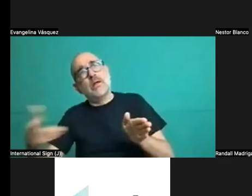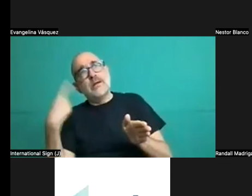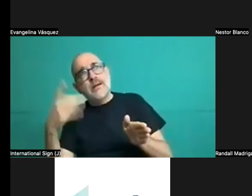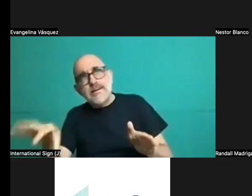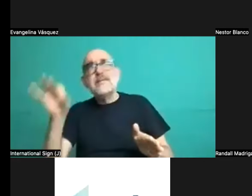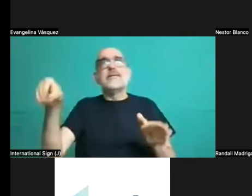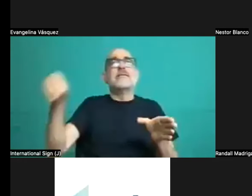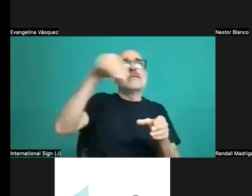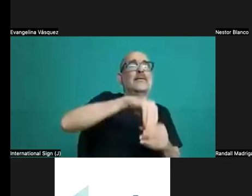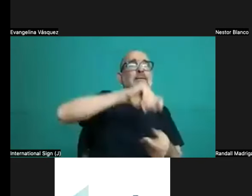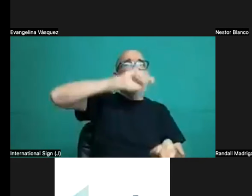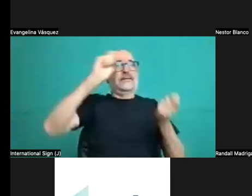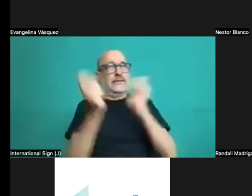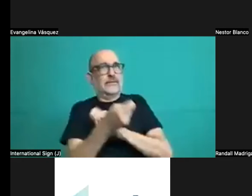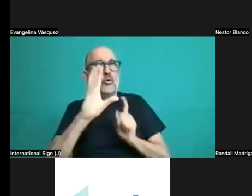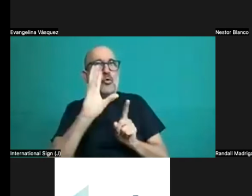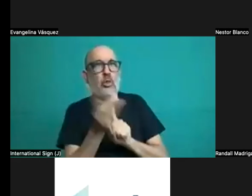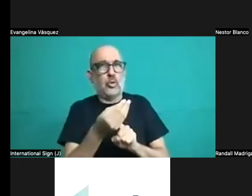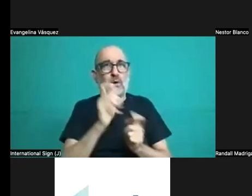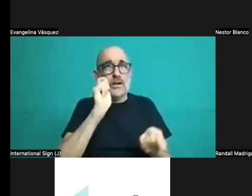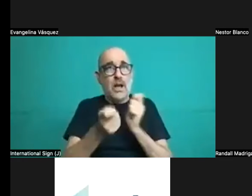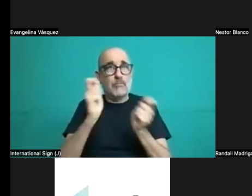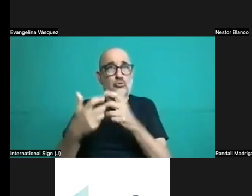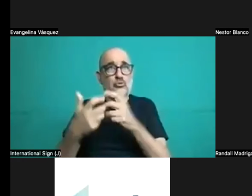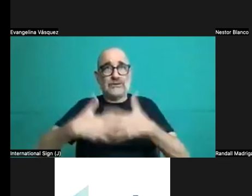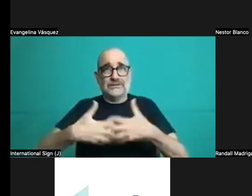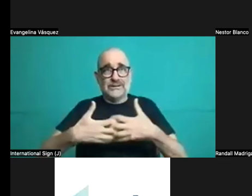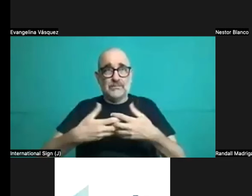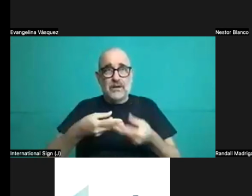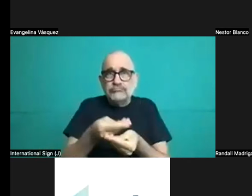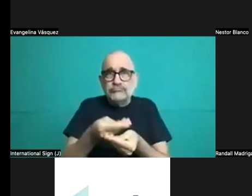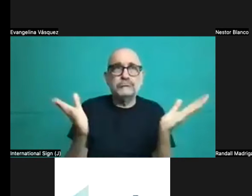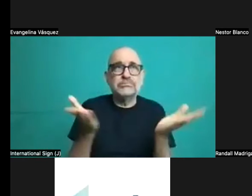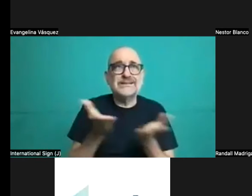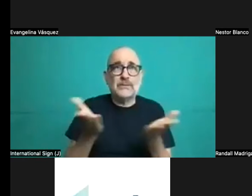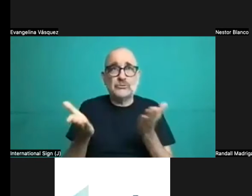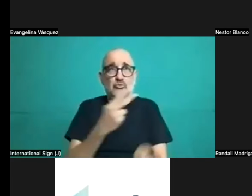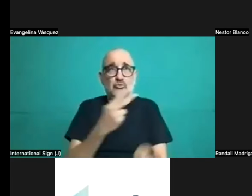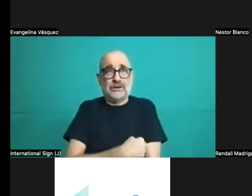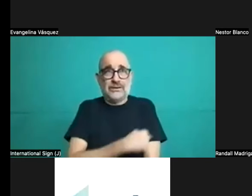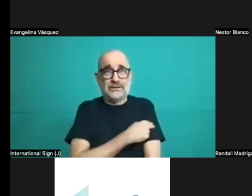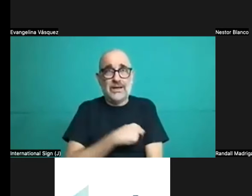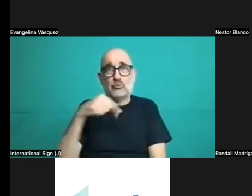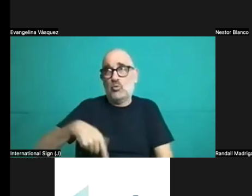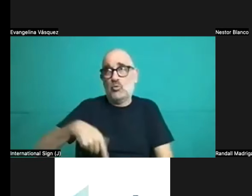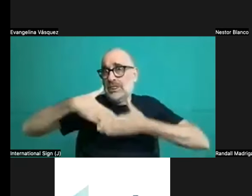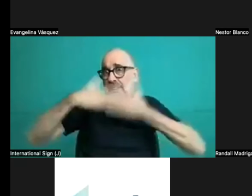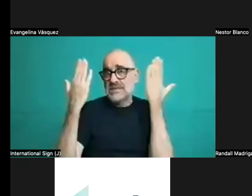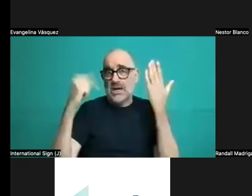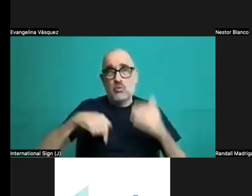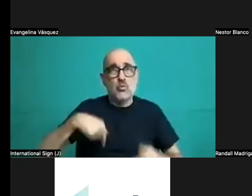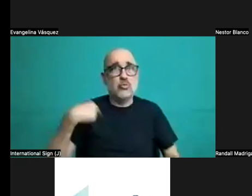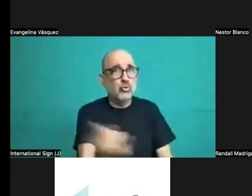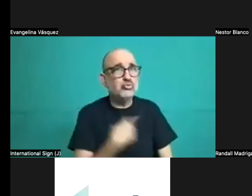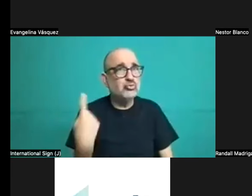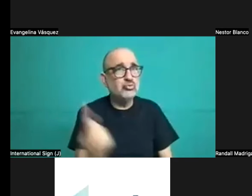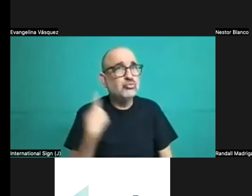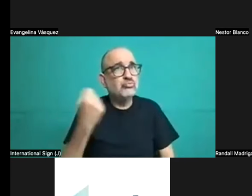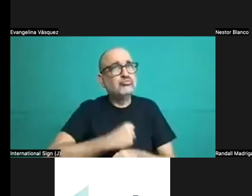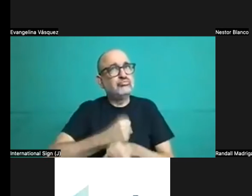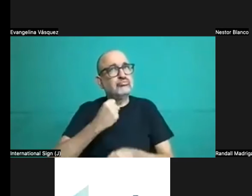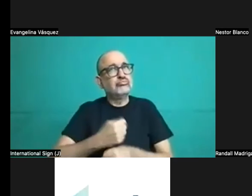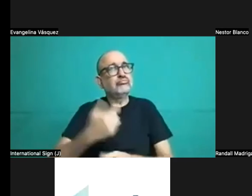Actuellement, on développe, par exemple, des lignes directrices de thérapie basées sur les preuves ou les évidences. Nous